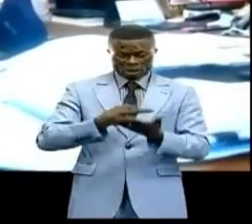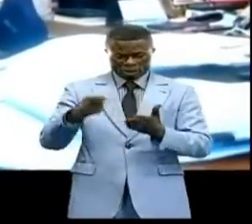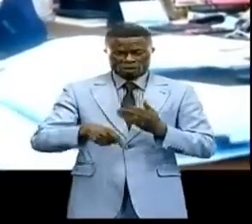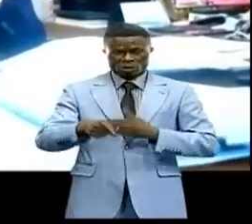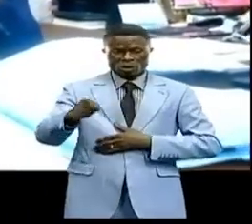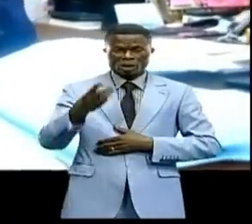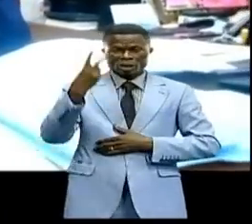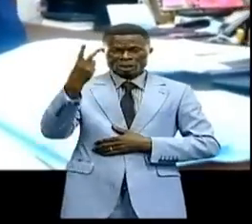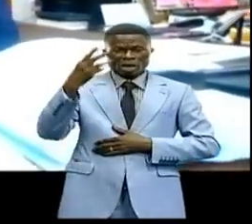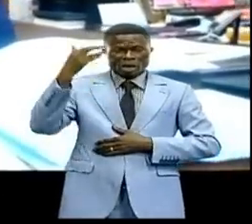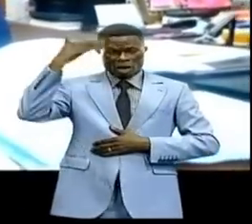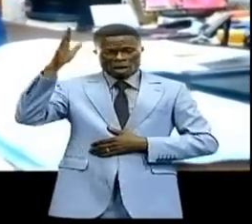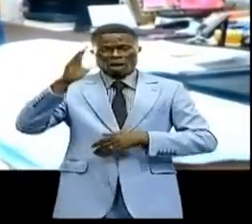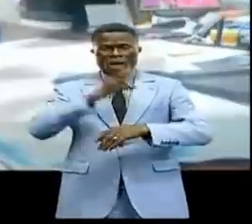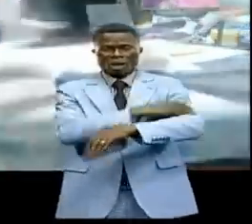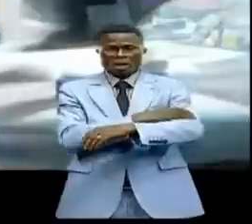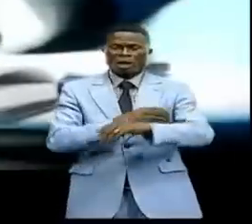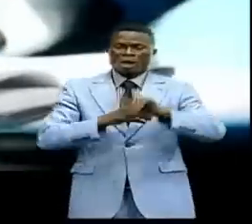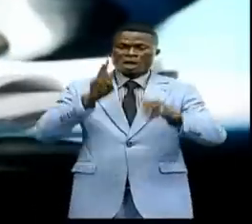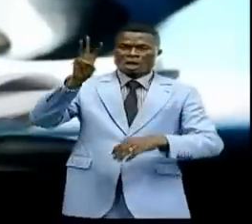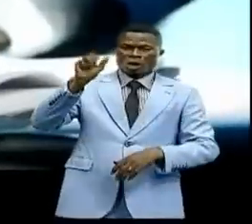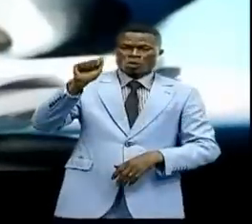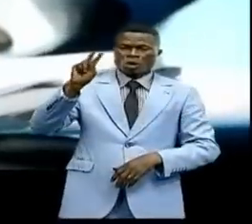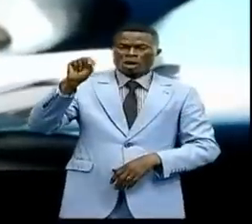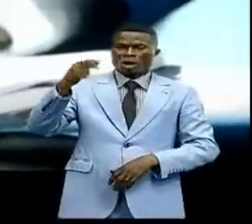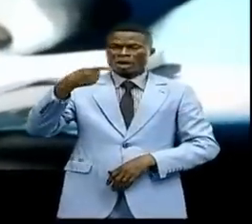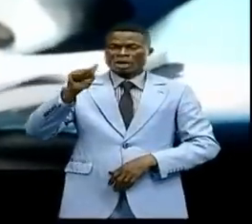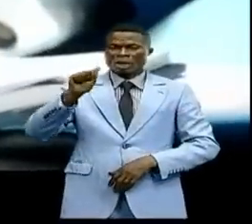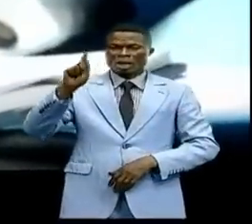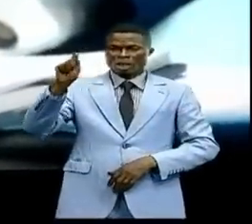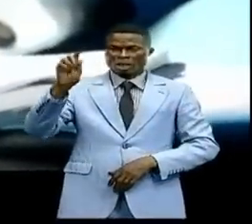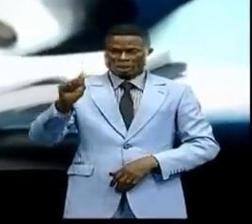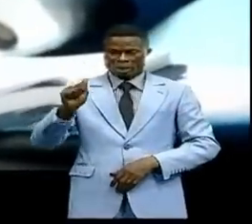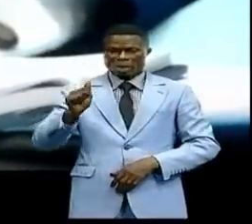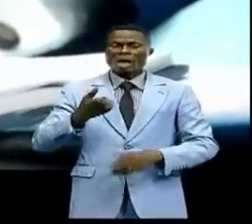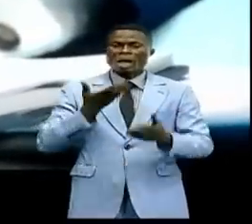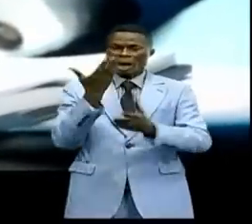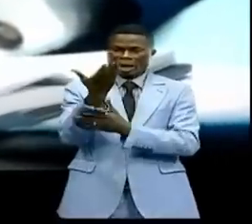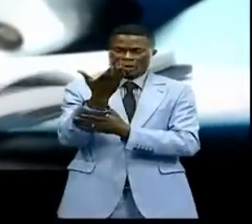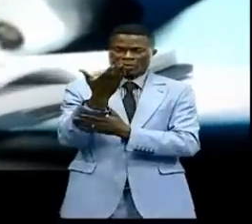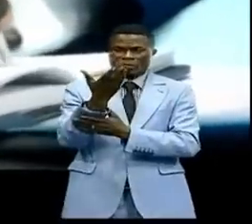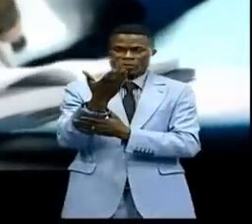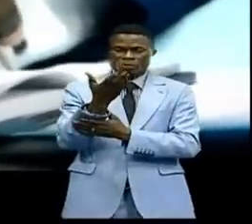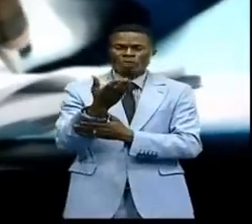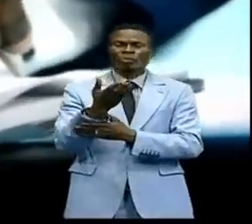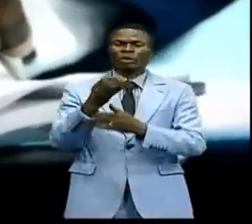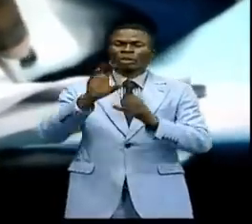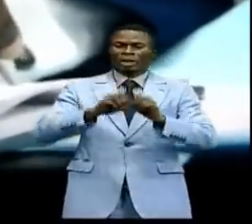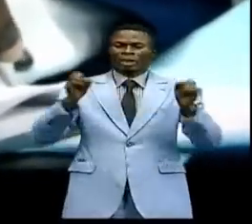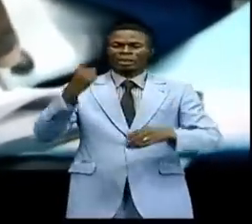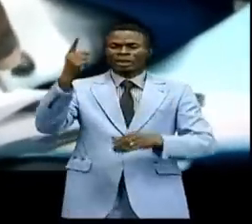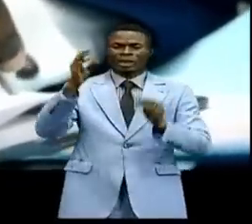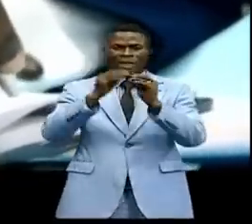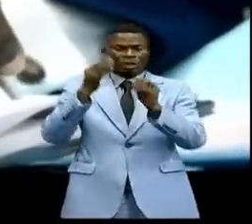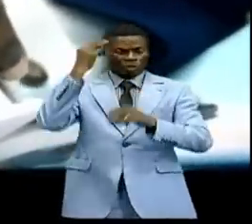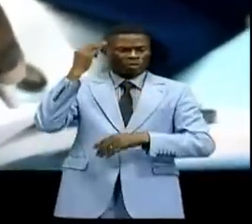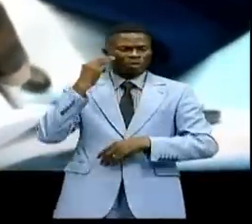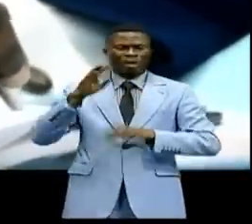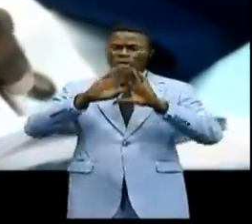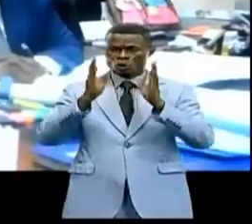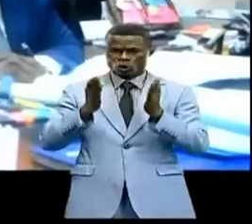dont 2 à Mbandaka et 1 à Wangata. Il a réitéré les avis émis lors de la 51e réunion du Conseil des